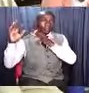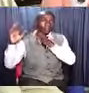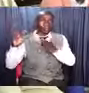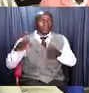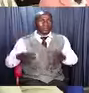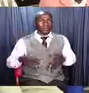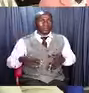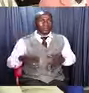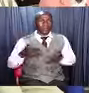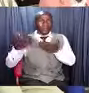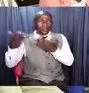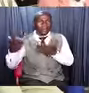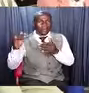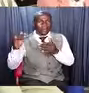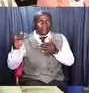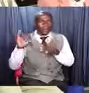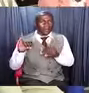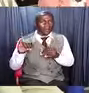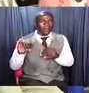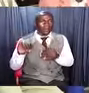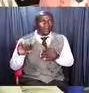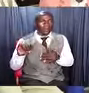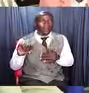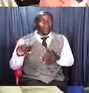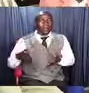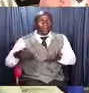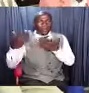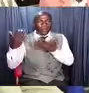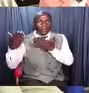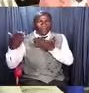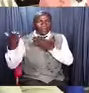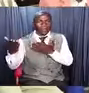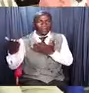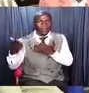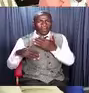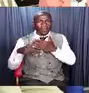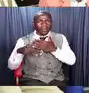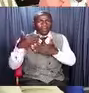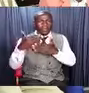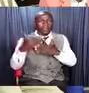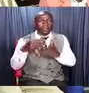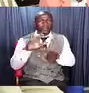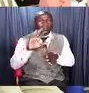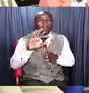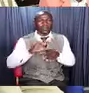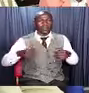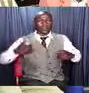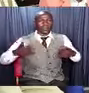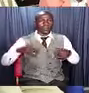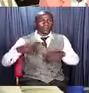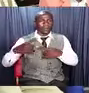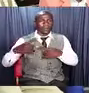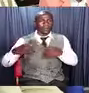Zaka ya kudumu. Tithe that's everlasting. Shukurani za kudumu. Thanksgiving that's everlasting. Kujenga makanisa furaha ya kudumu. Constructing churches